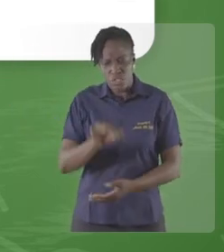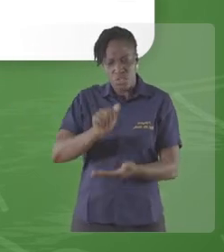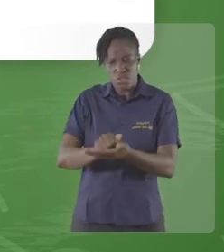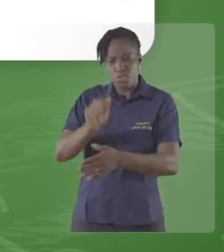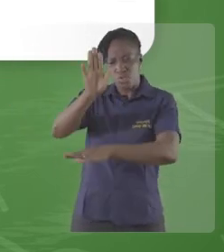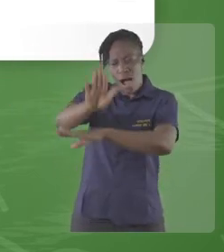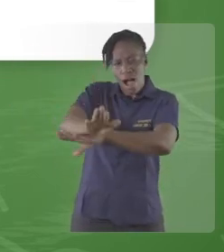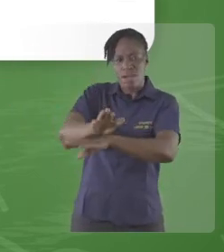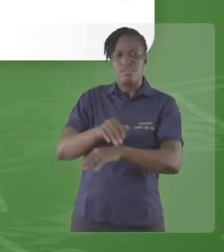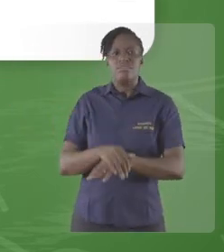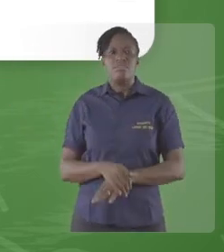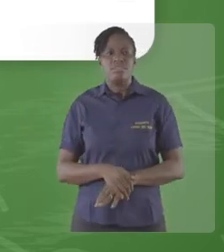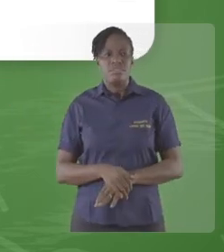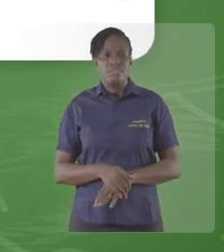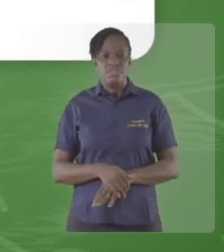soir.